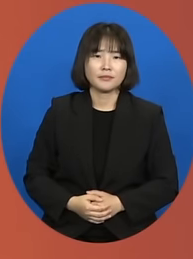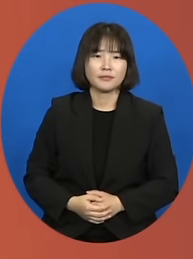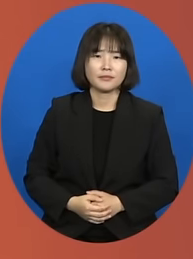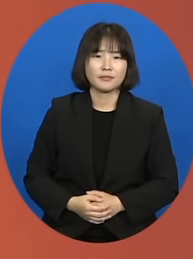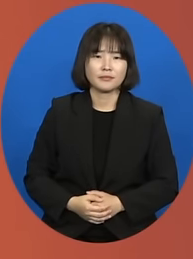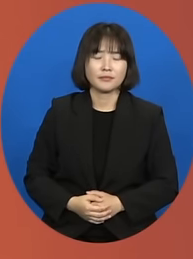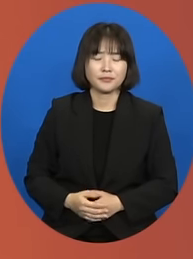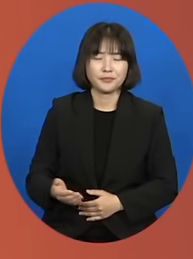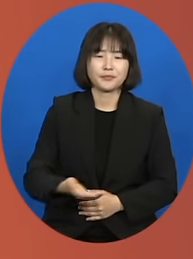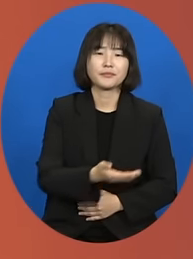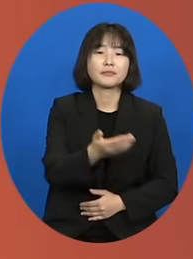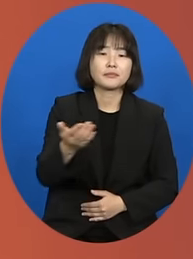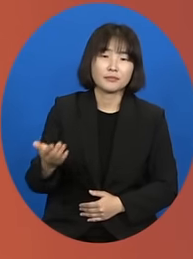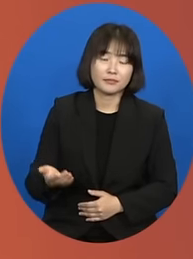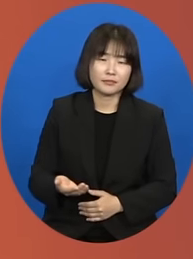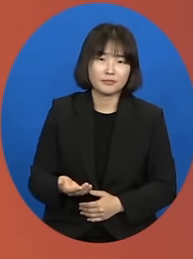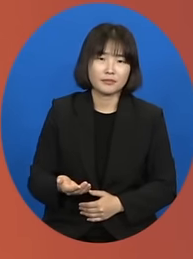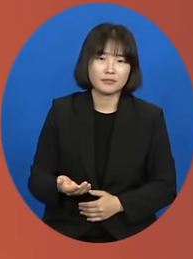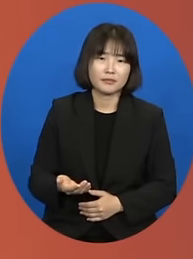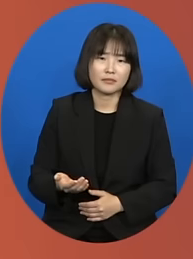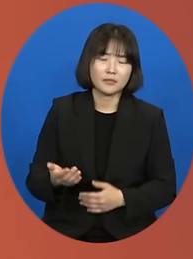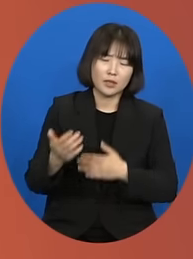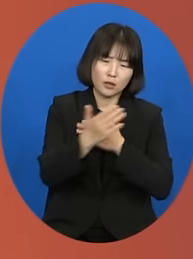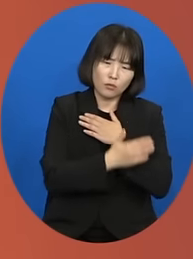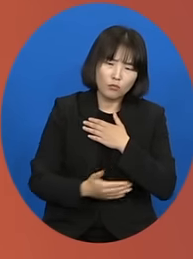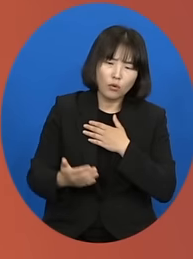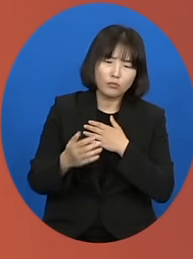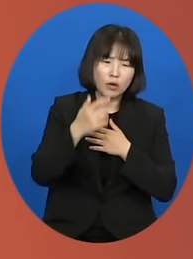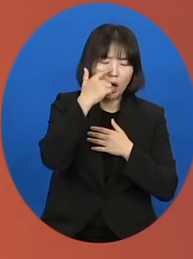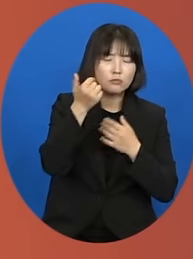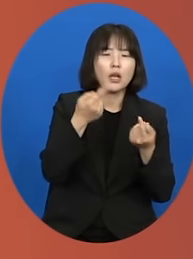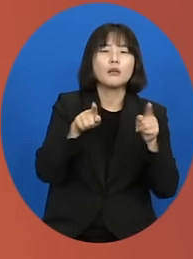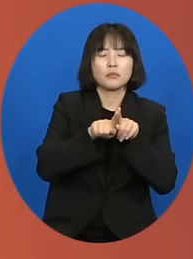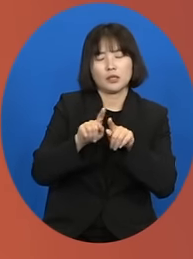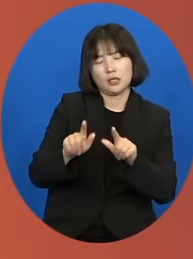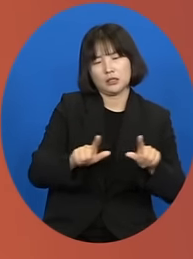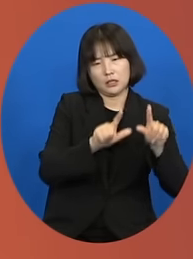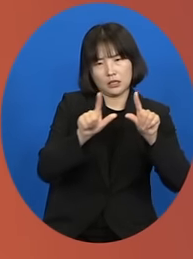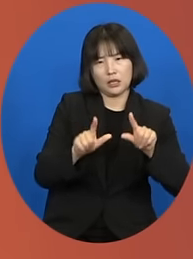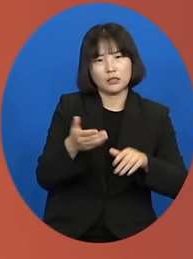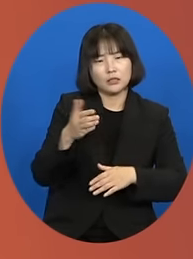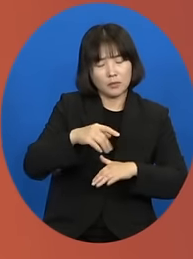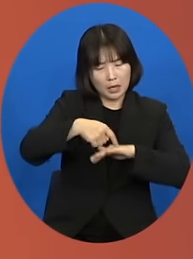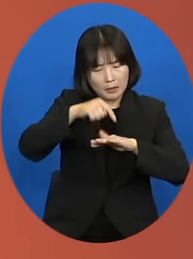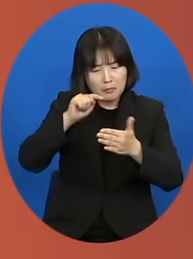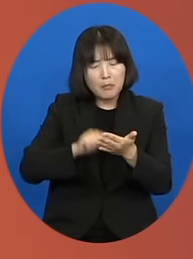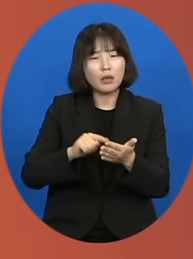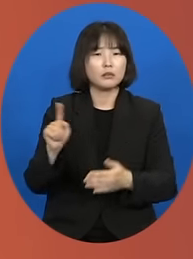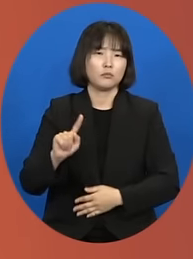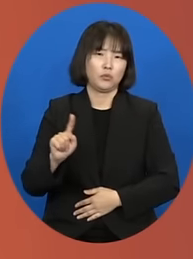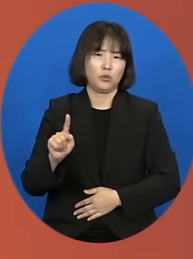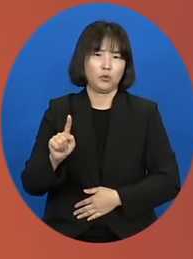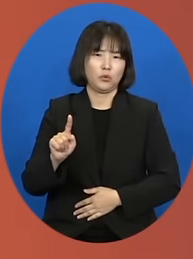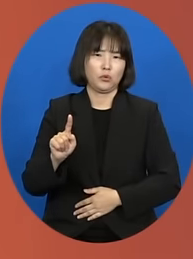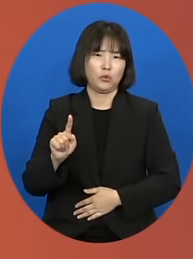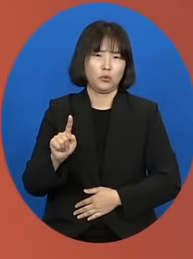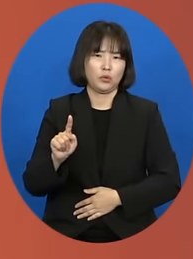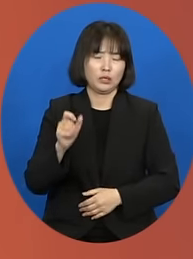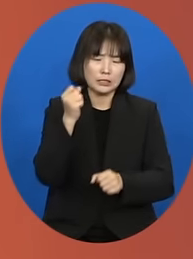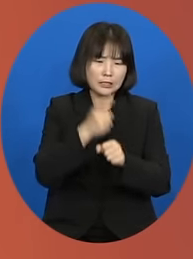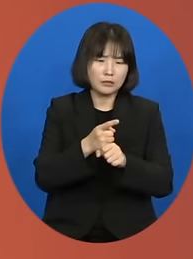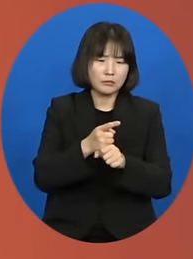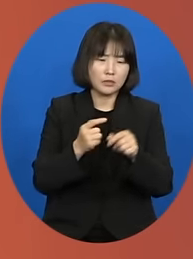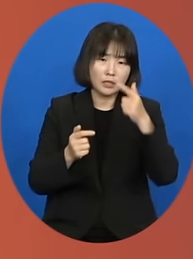것입니다. 여러분, 몸은 비록 아버지랑 함께 살고 있지만 그의 마음은 이미 아버지로부터 떠나